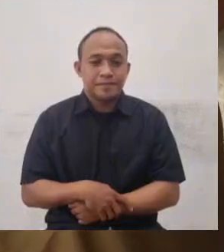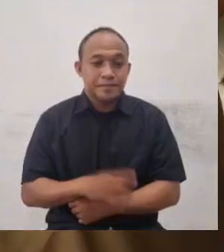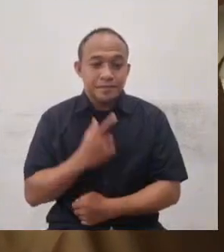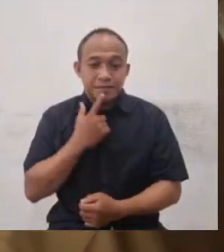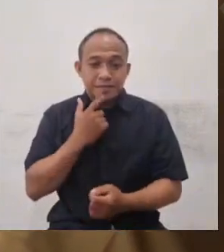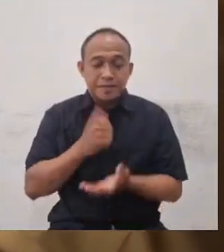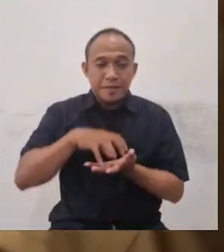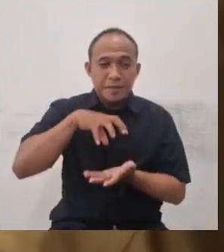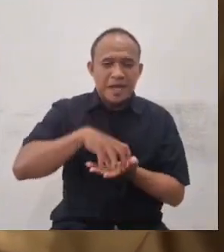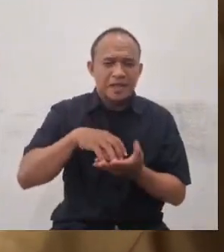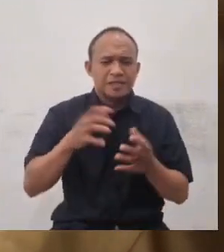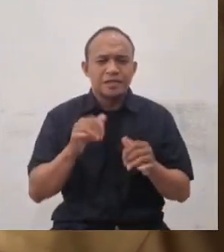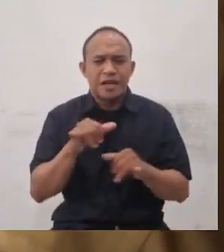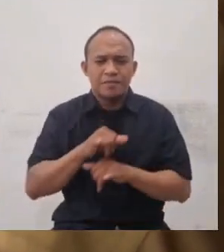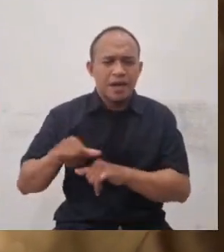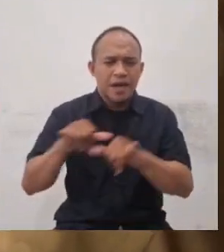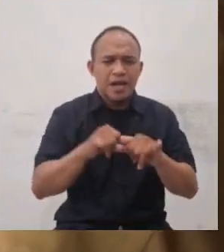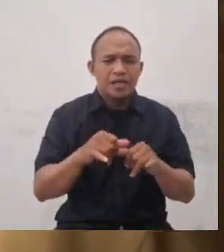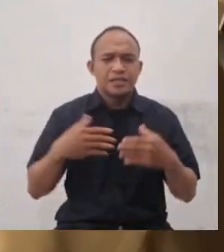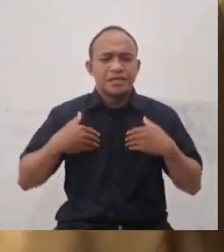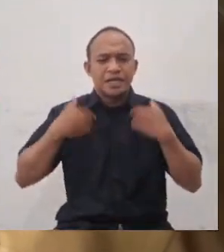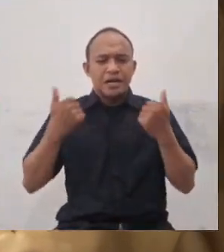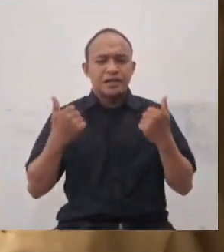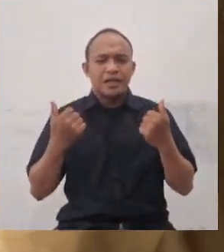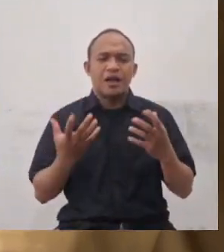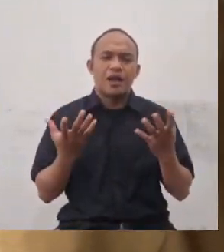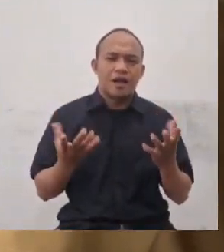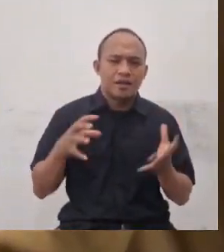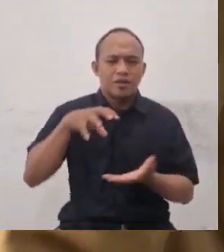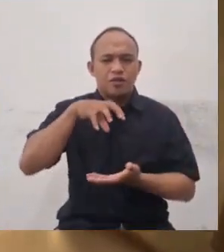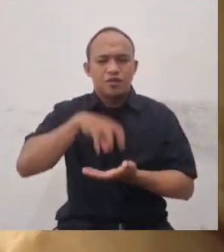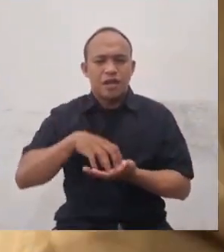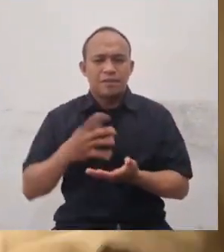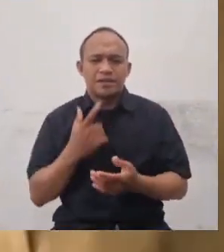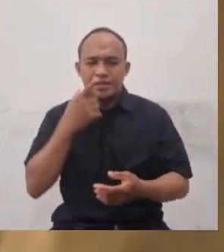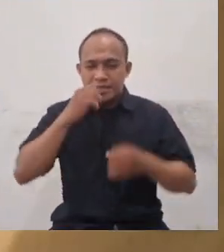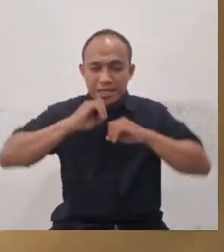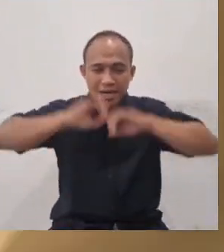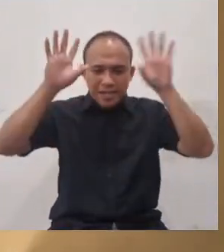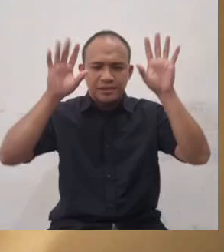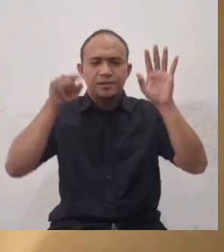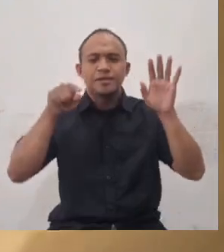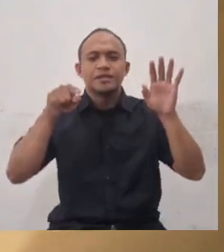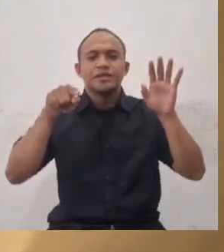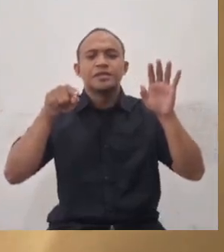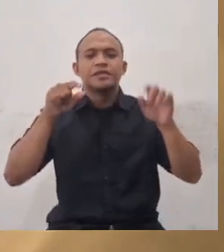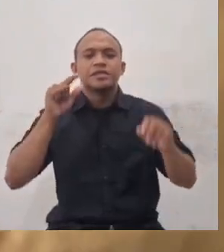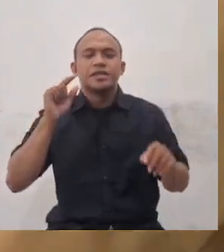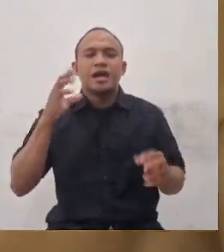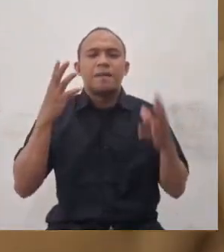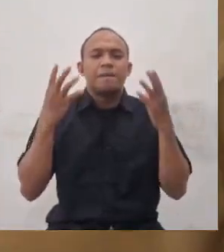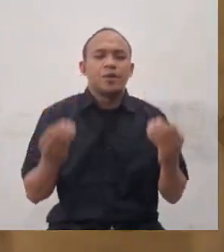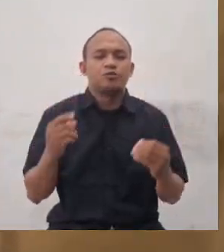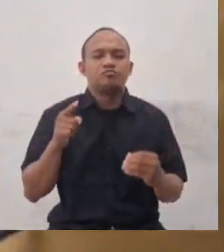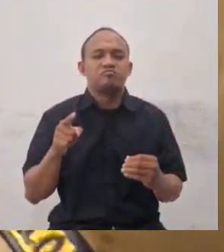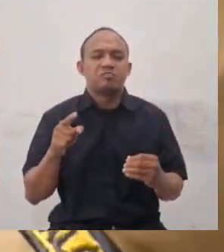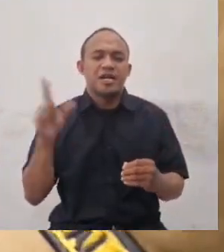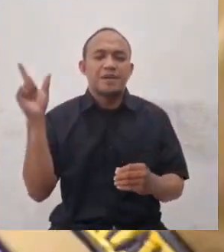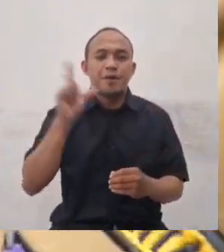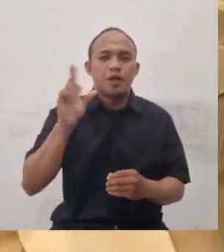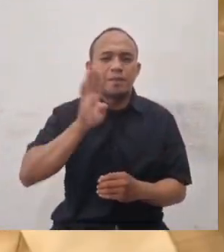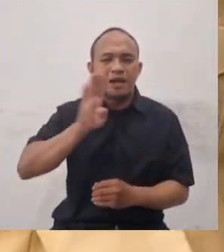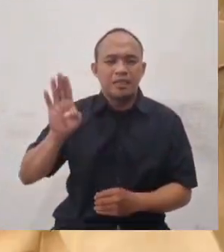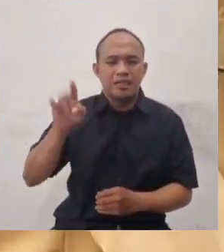Di tempat yang sama, Kadis Kesehatan Anang S. Otolua menjelaskan, dipilihnya Desa Huidu Utara, Limboto